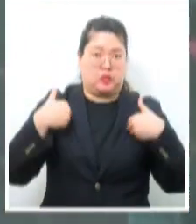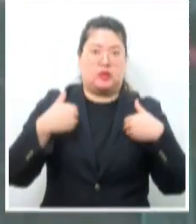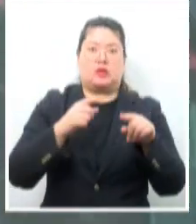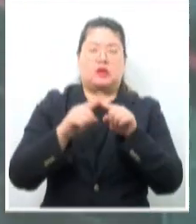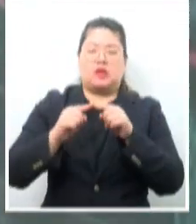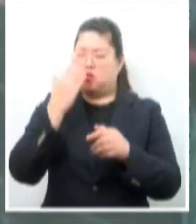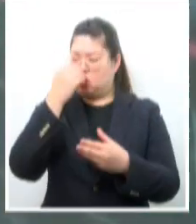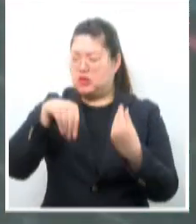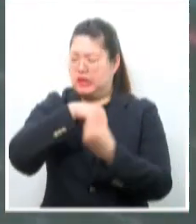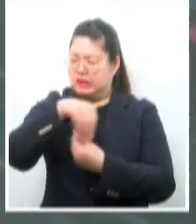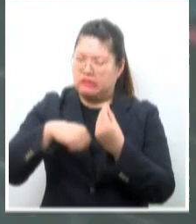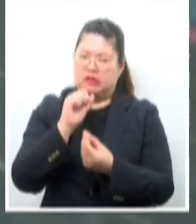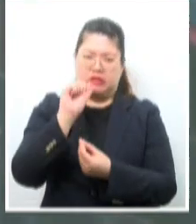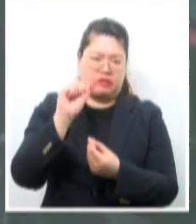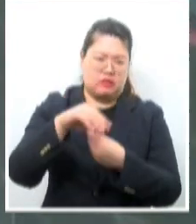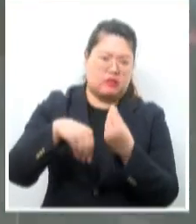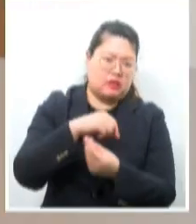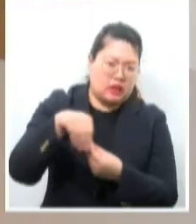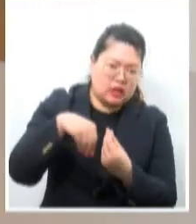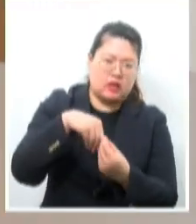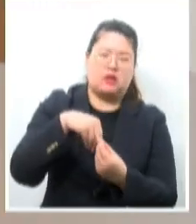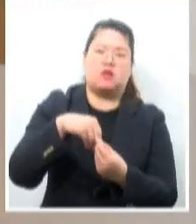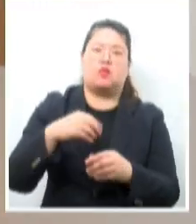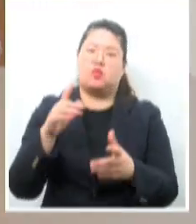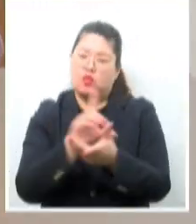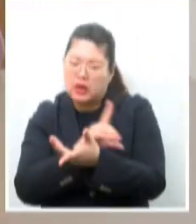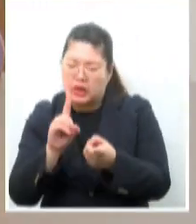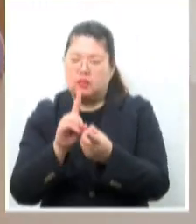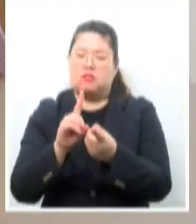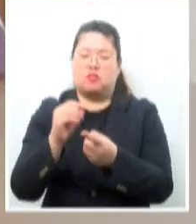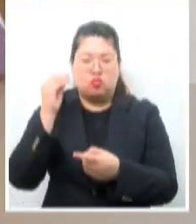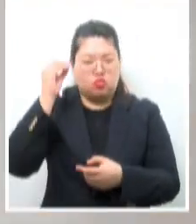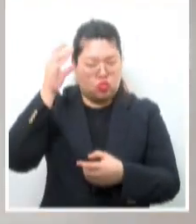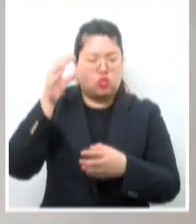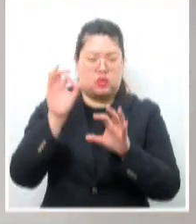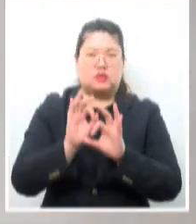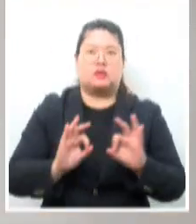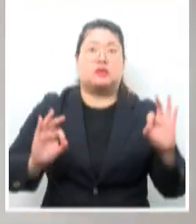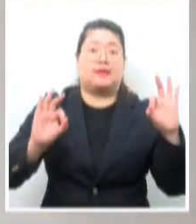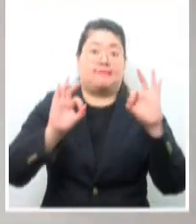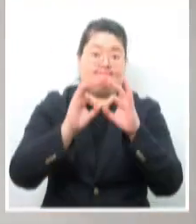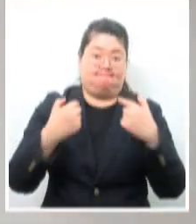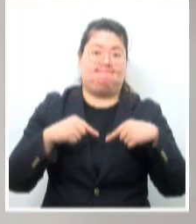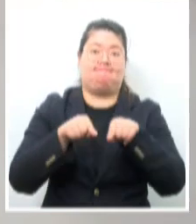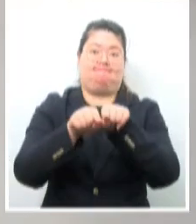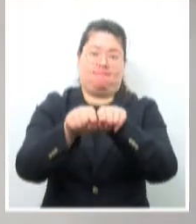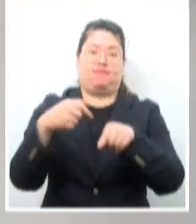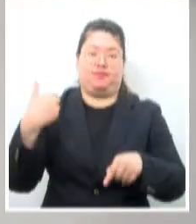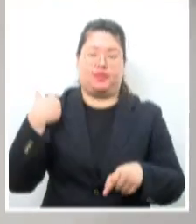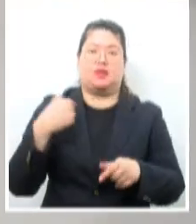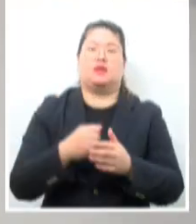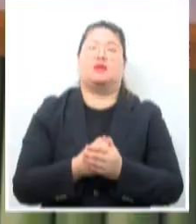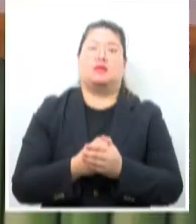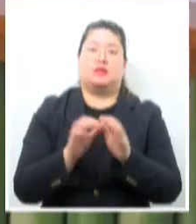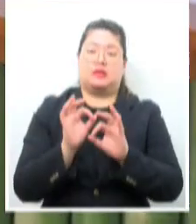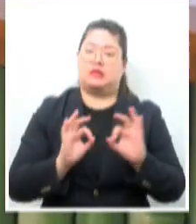ทางเศรษฐกิจสังคมและวัฒนธรรมเป็นเรื่องที่สำคัญที่ต้องดำเนินการควบคู่กันไปสิ่งที่เร